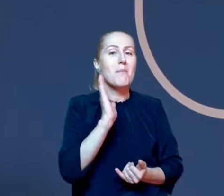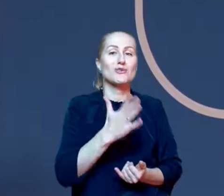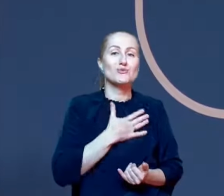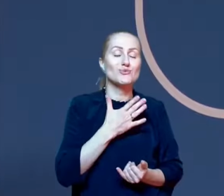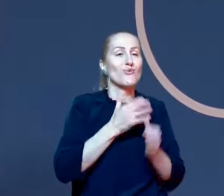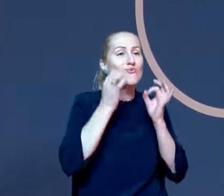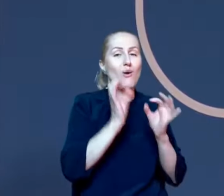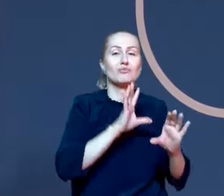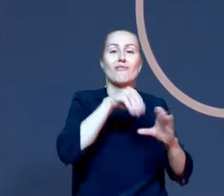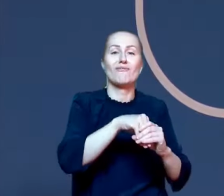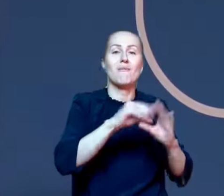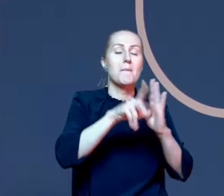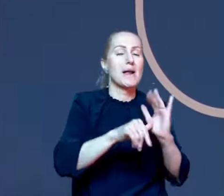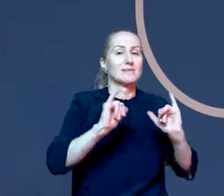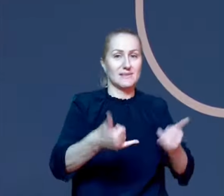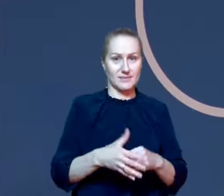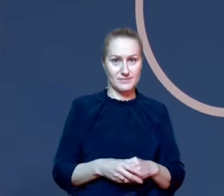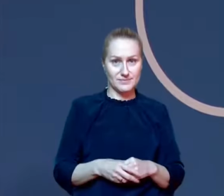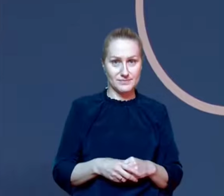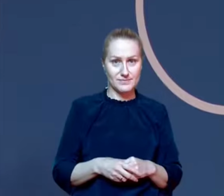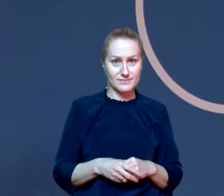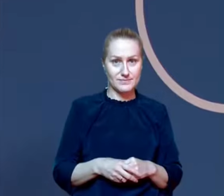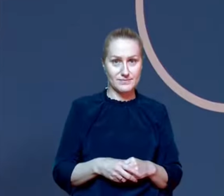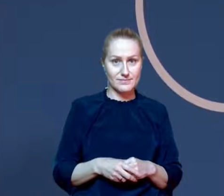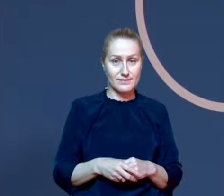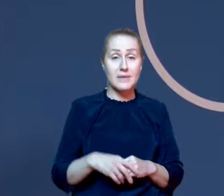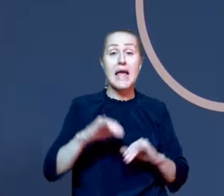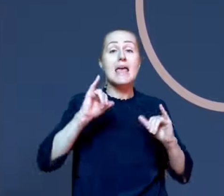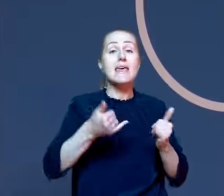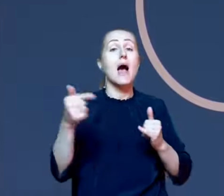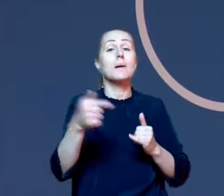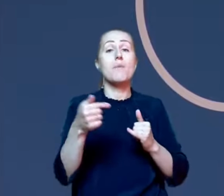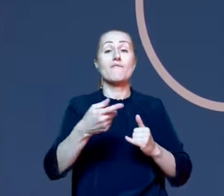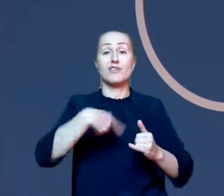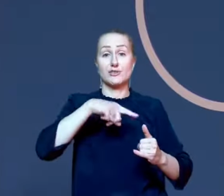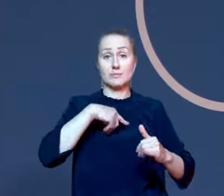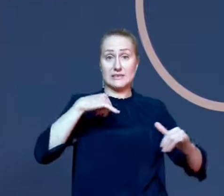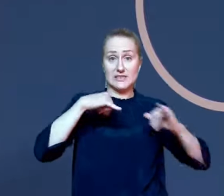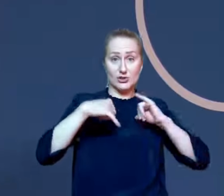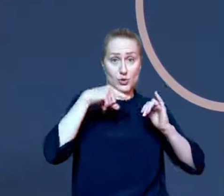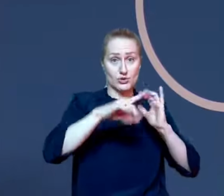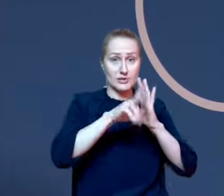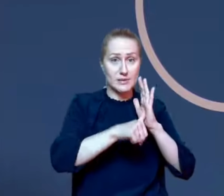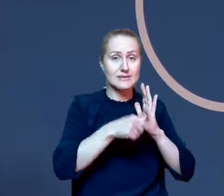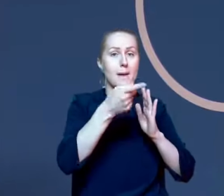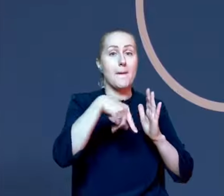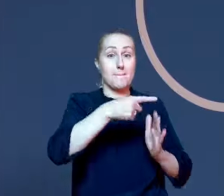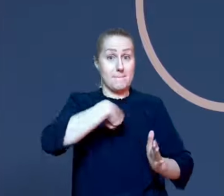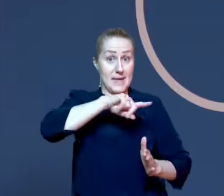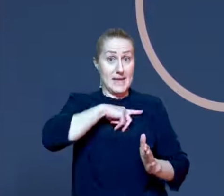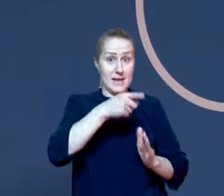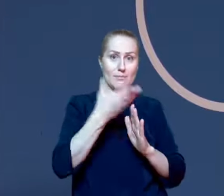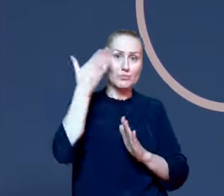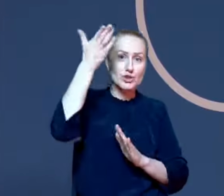mieście. Jak powinniśmy tymi miastami zarządzać? My jako prezydenci, przyszli